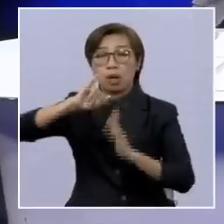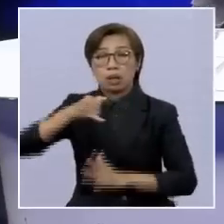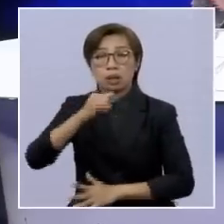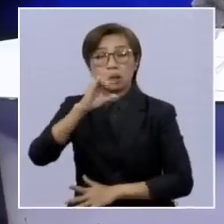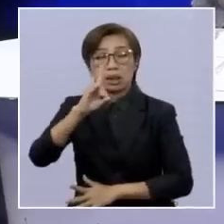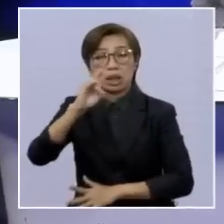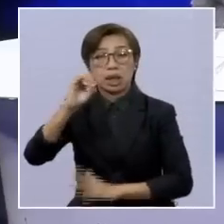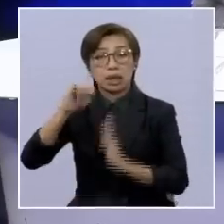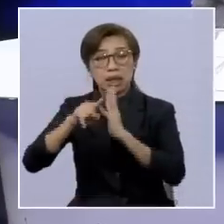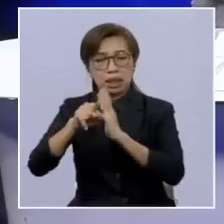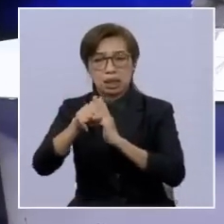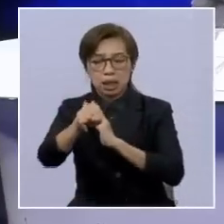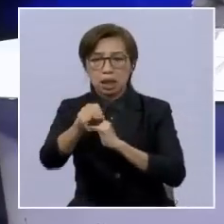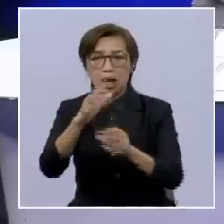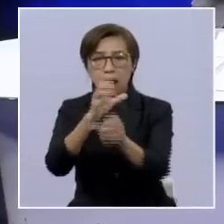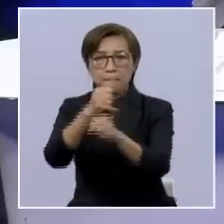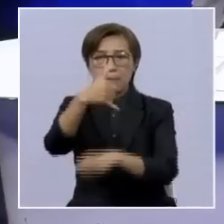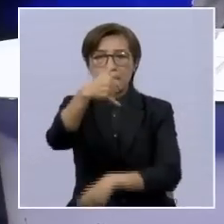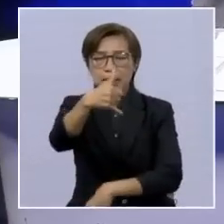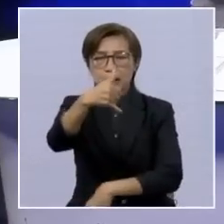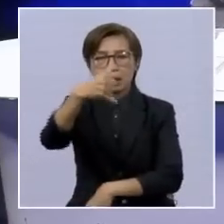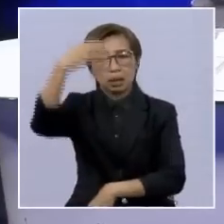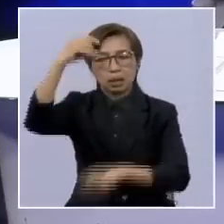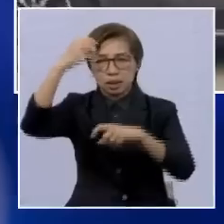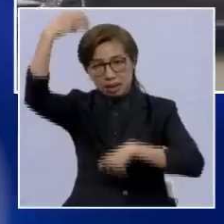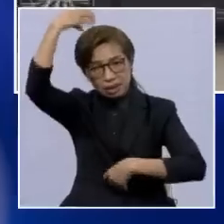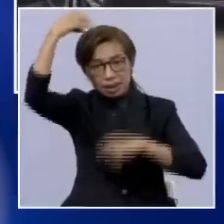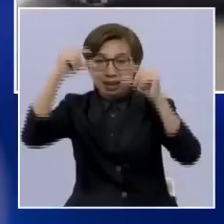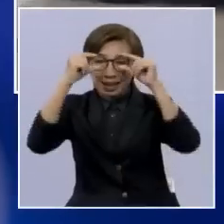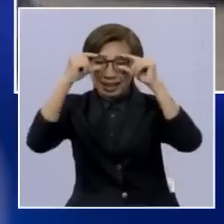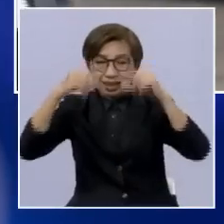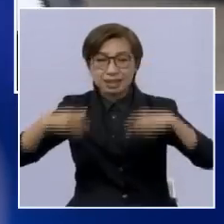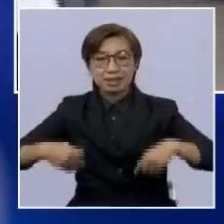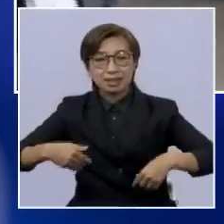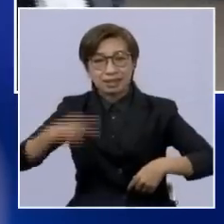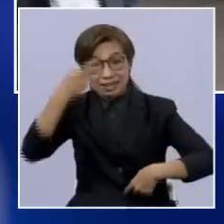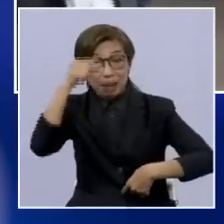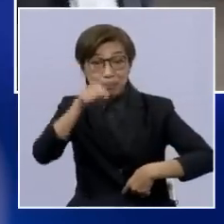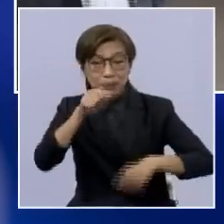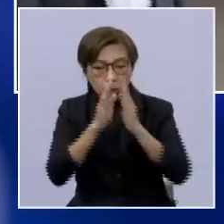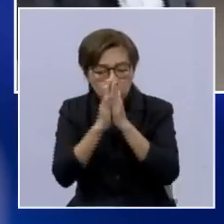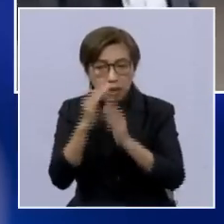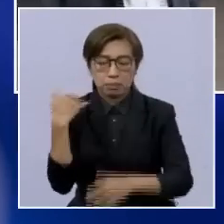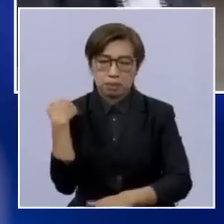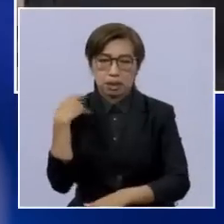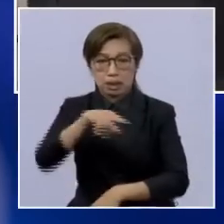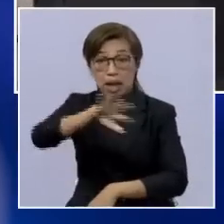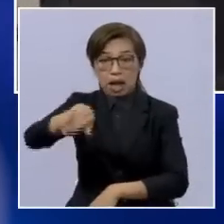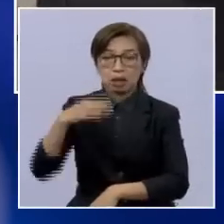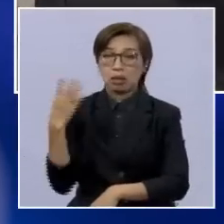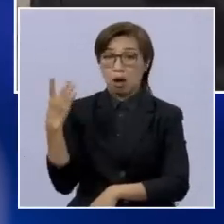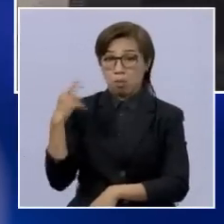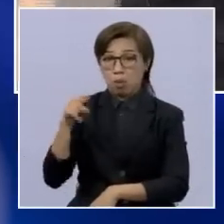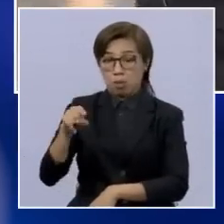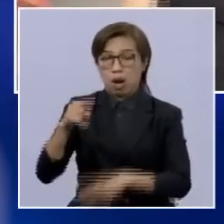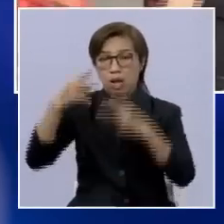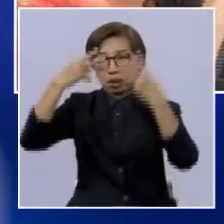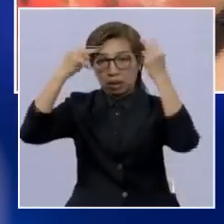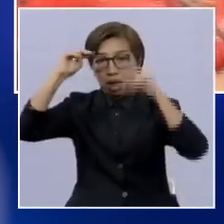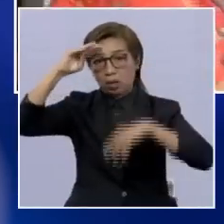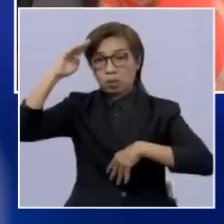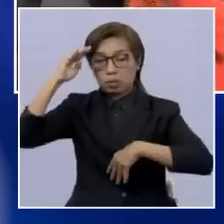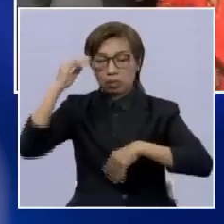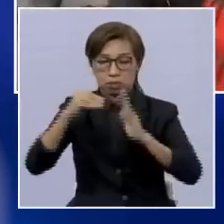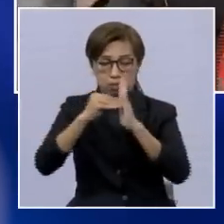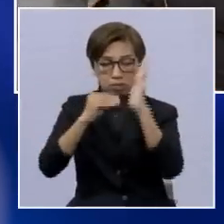ทีนี้ถ้าดูบรรยากาศภาพรวมท่านผู้ชมการลงพื้นที่เมื่อวานนี้ที่จังหวัดนครศรีธรรมราชของพลเอกประยุทธ์เรียกได้ว่ามีกระแสตอบรับ